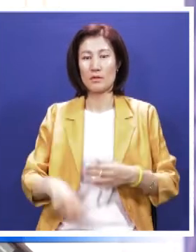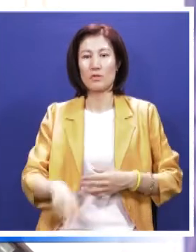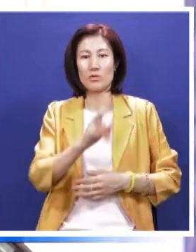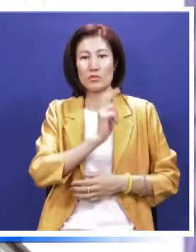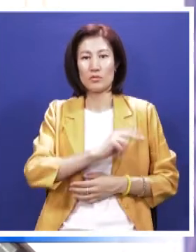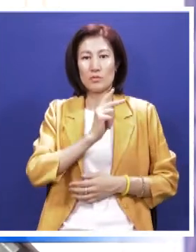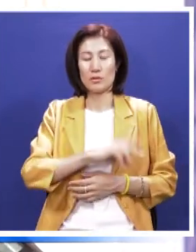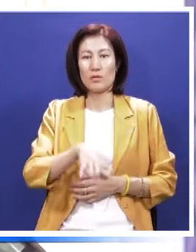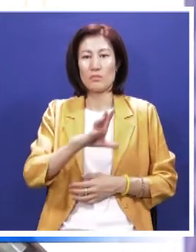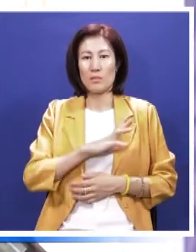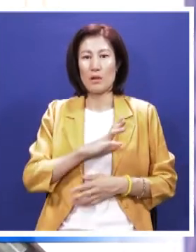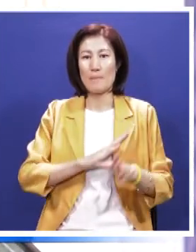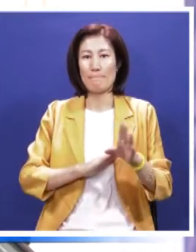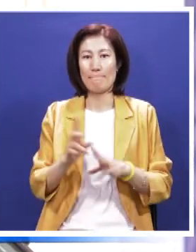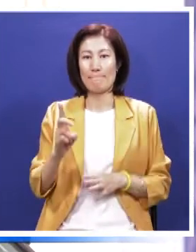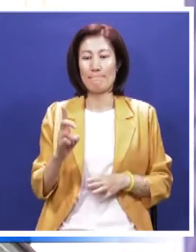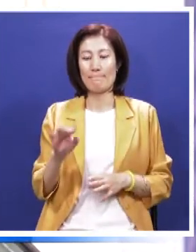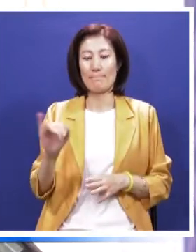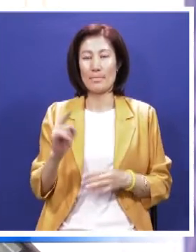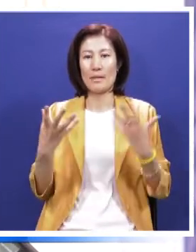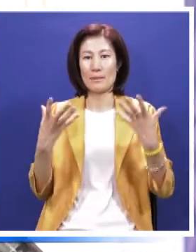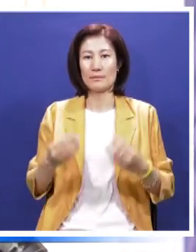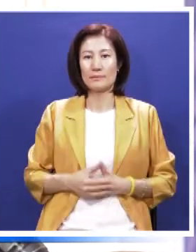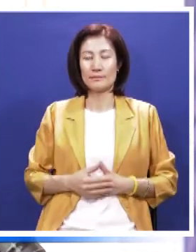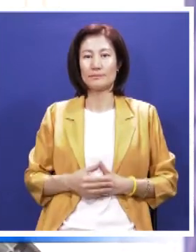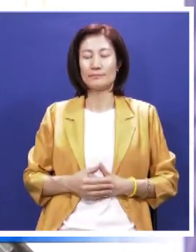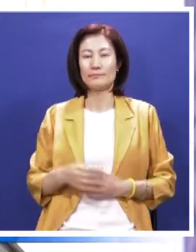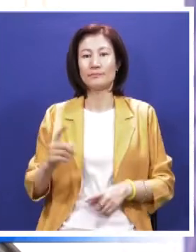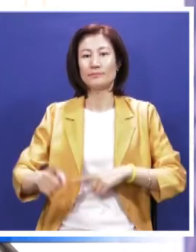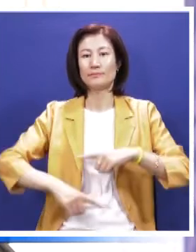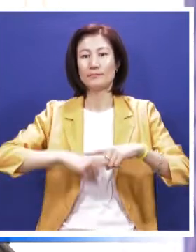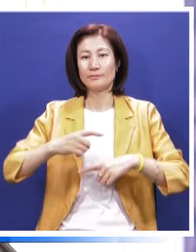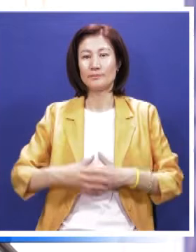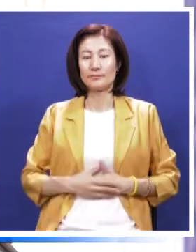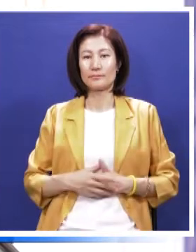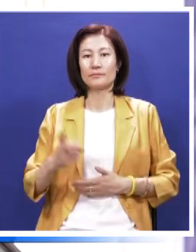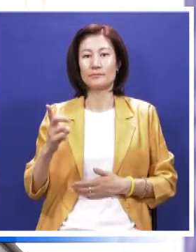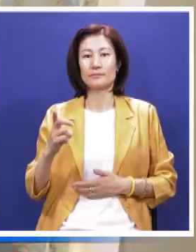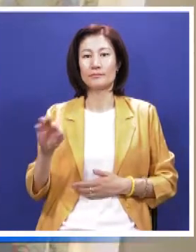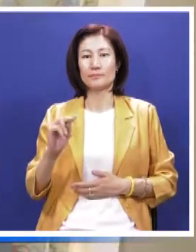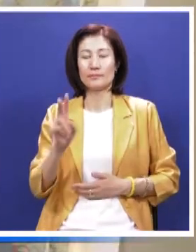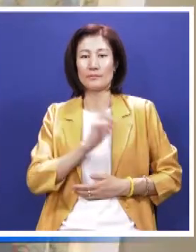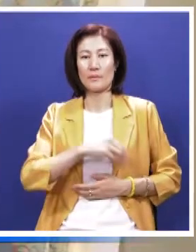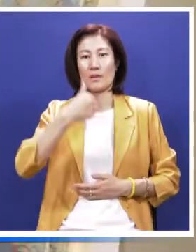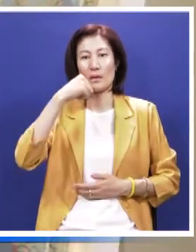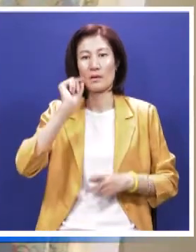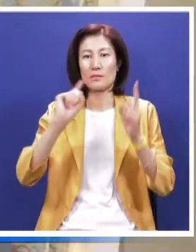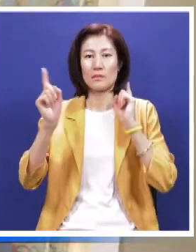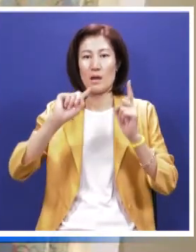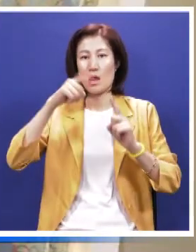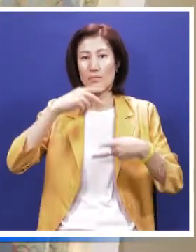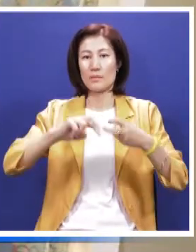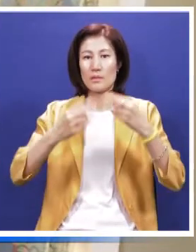боламыз. Енді біз енді халықтың бізге деген сенімін одан ары біз артқызатын боламыз. Кешегі жиында айтылған мәселелер